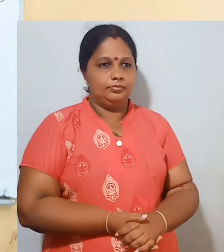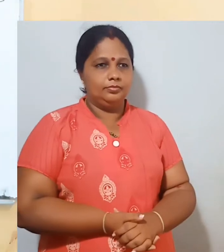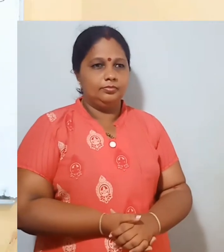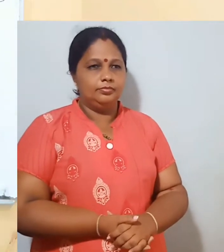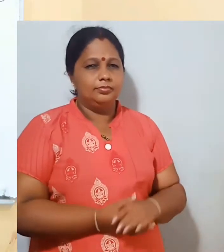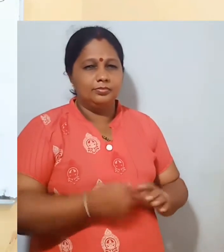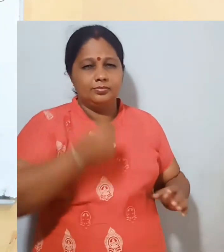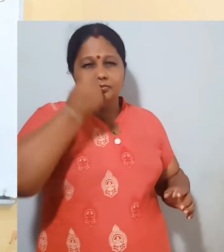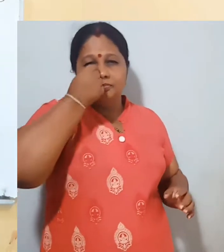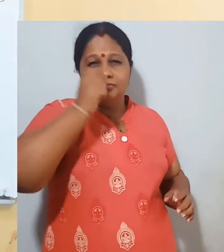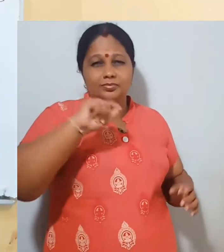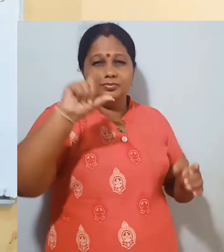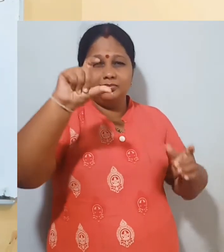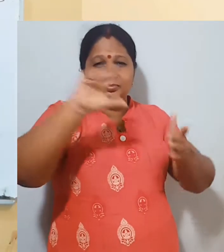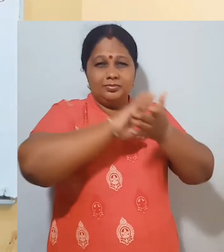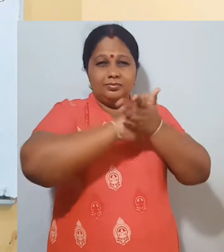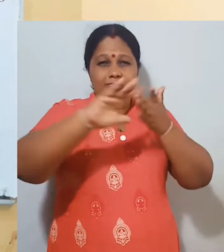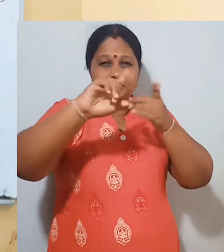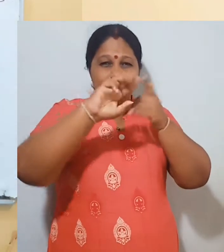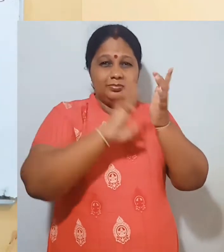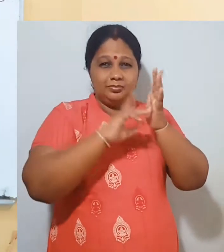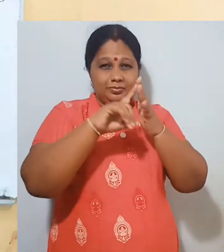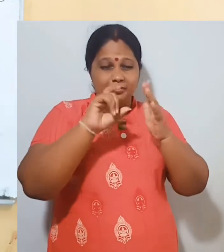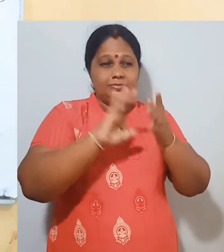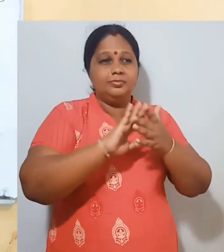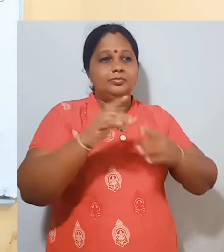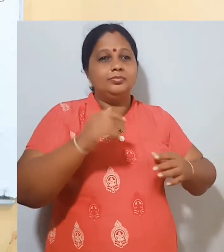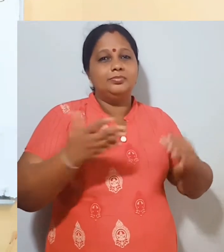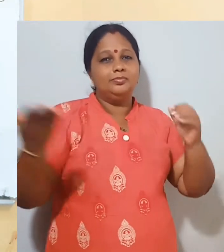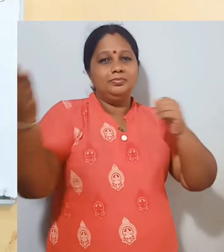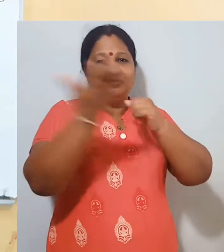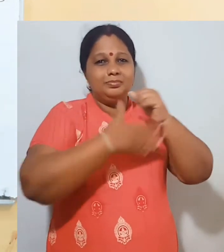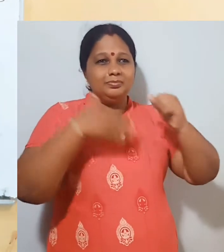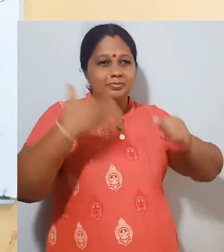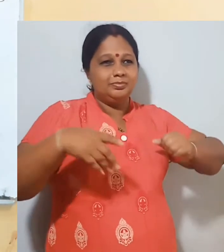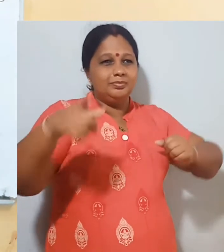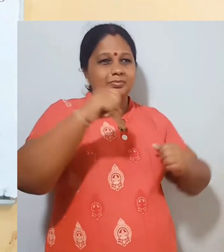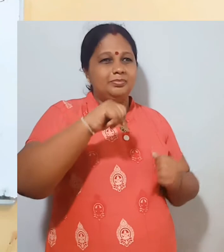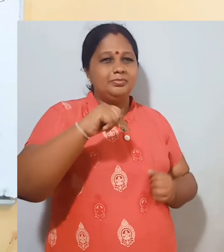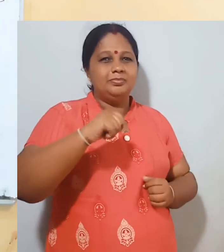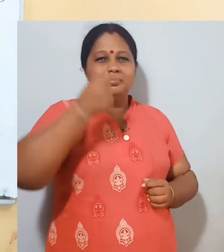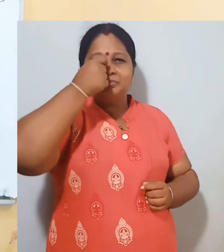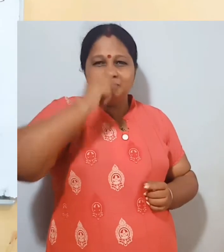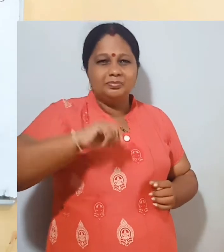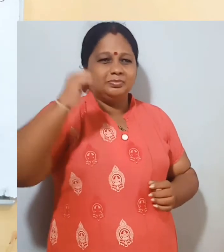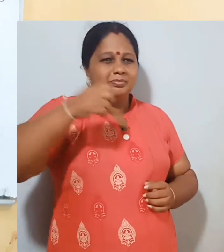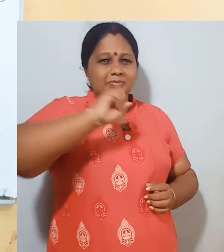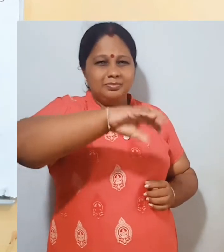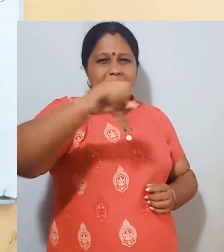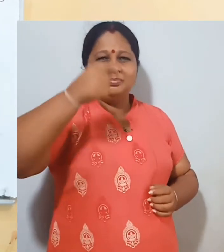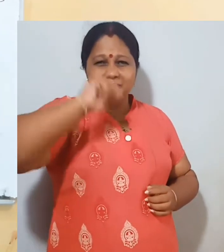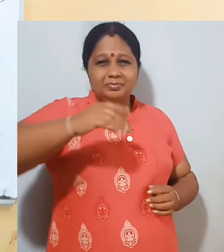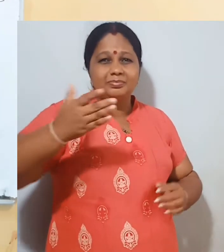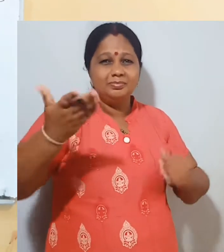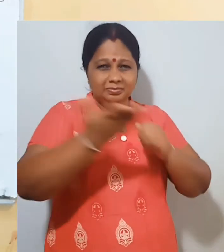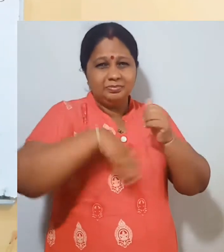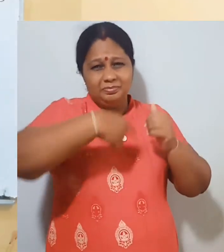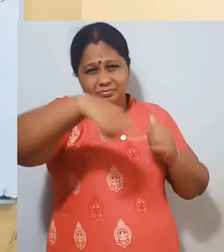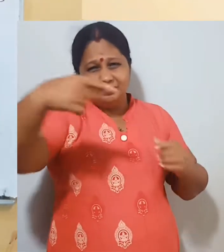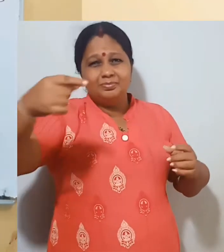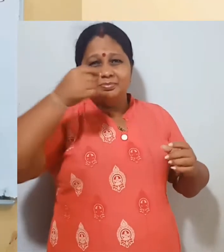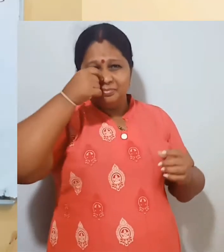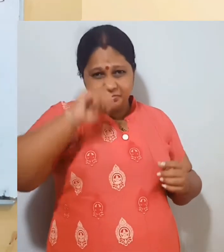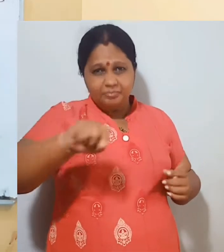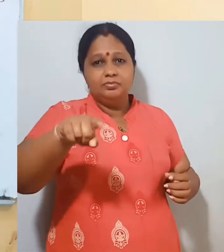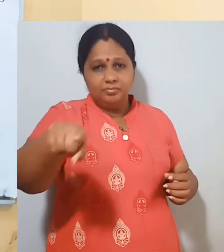பதார்த்தங்கள், கெமிக்கல், ரைட், நிறைய கெமிக்கல் விவசாயத்தில் பாவிக்கிற நிறைய களை நாசினி, பீடை நாசினி, கிருமி கொல்லிகள், அதெல்லாம்